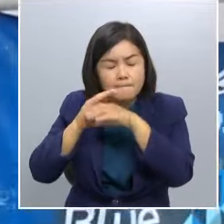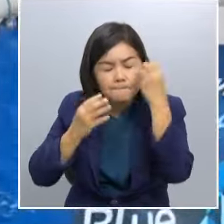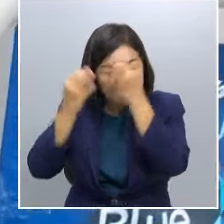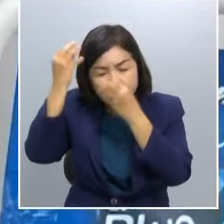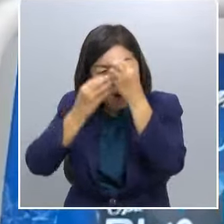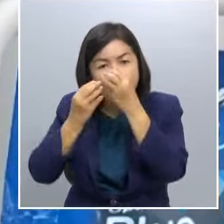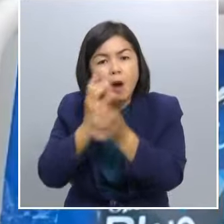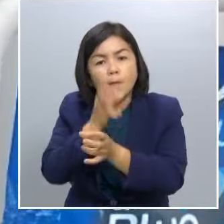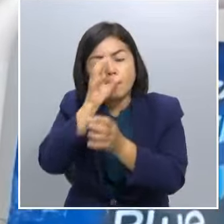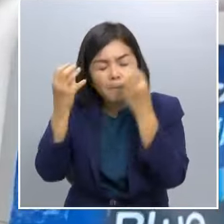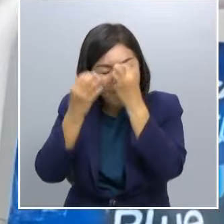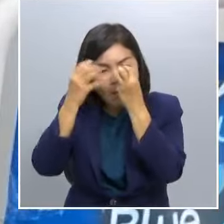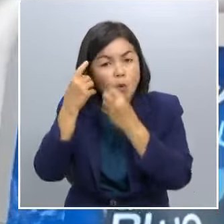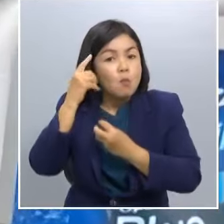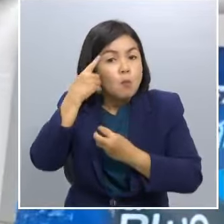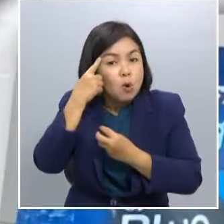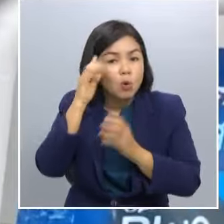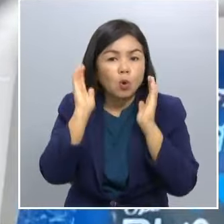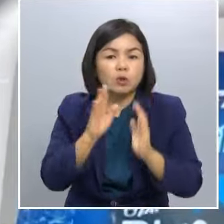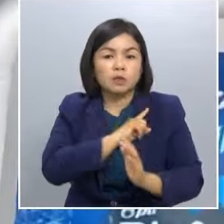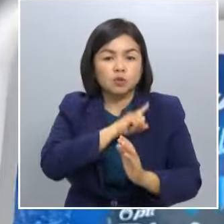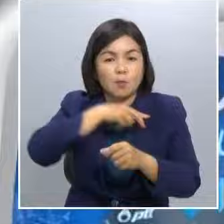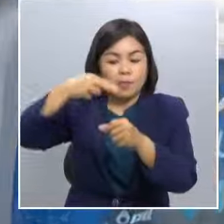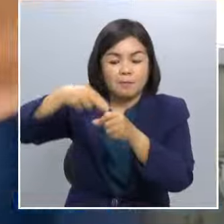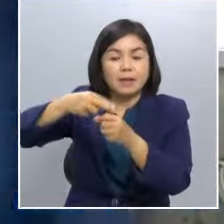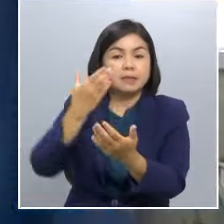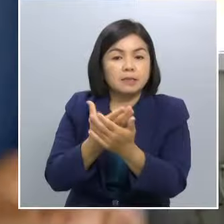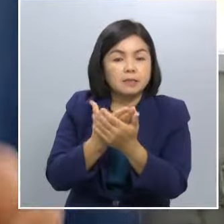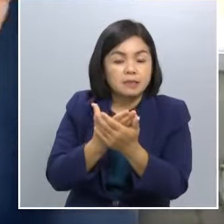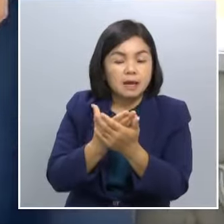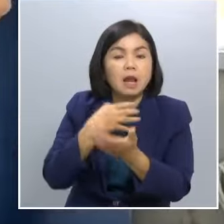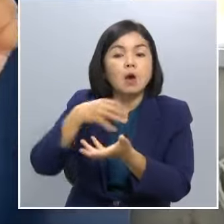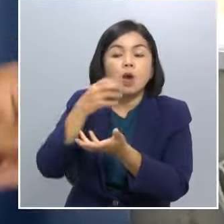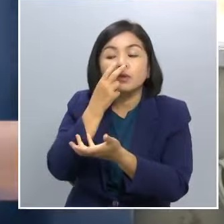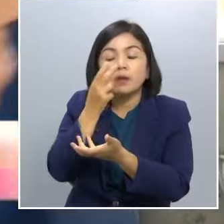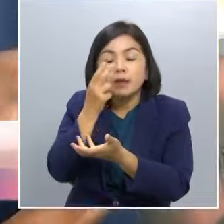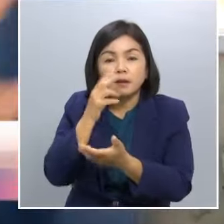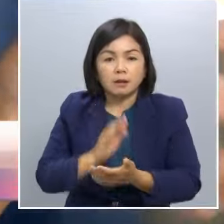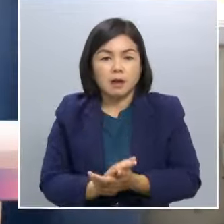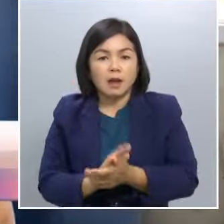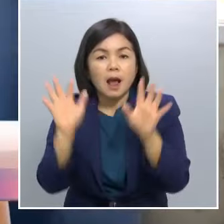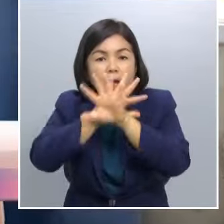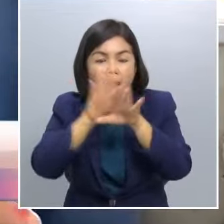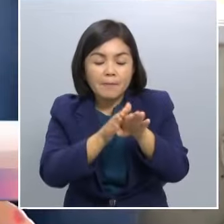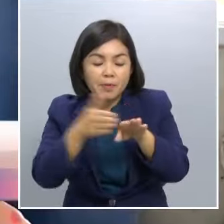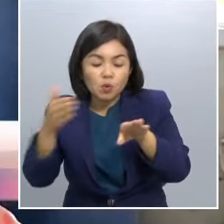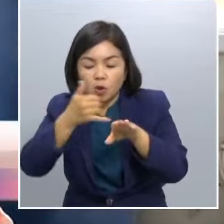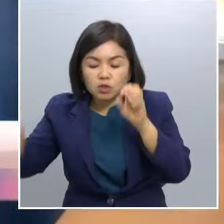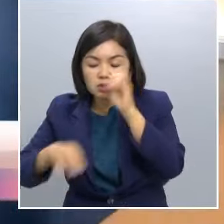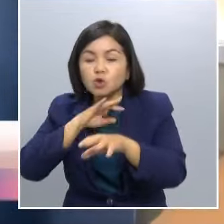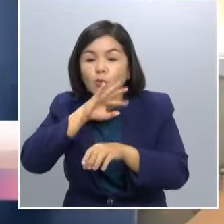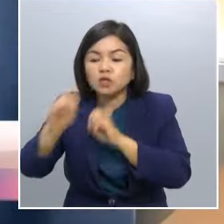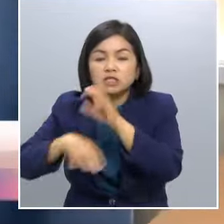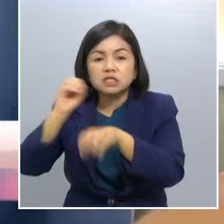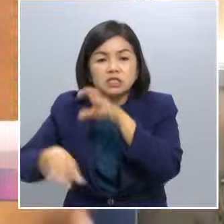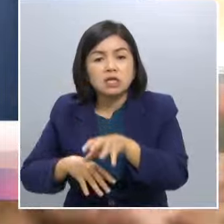คะลองฟังเสียงของแคชเชียร์ปั๊มน้ำมันค่ะ จอดรถปุ๊บเขาก็เปิดประตูออกแล้วมากดขยะลงขยะเสร็จปุ๊บ หมายถึ